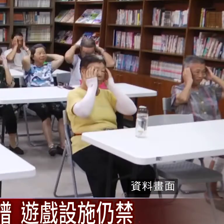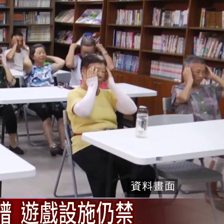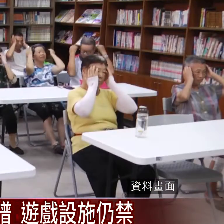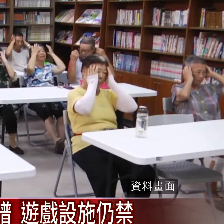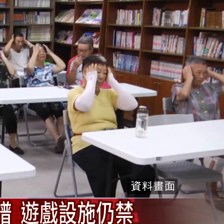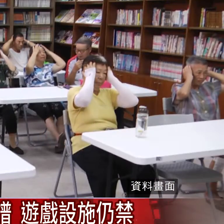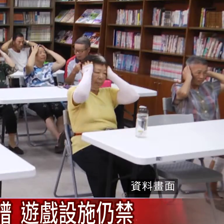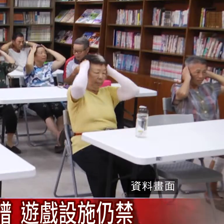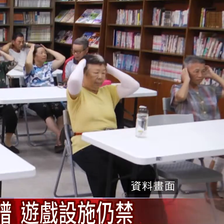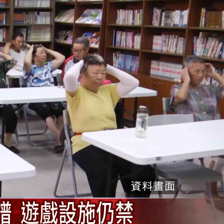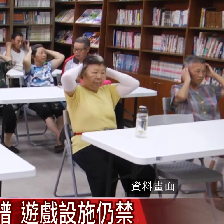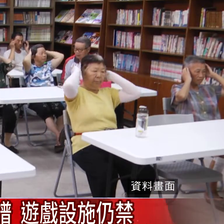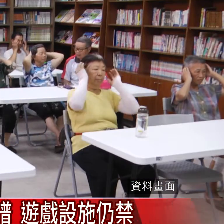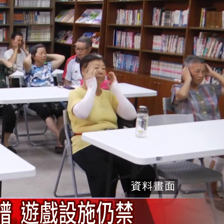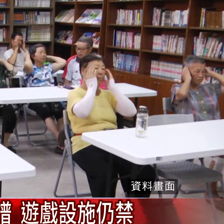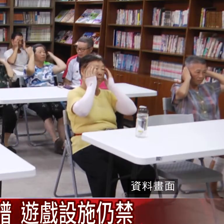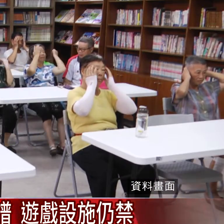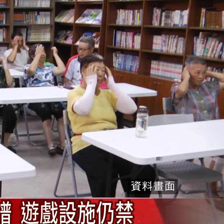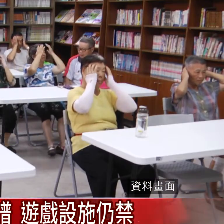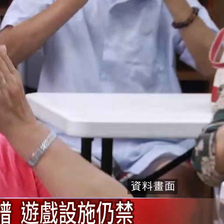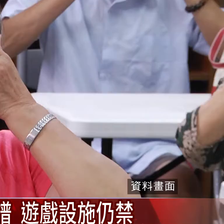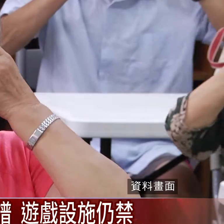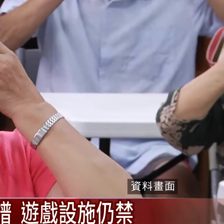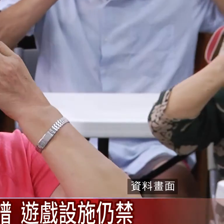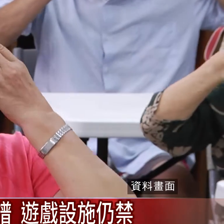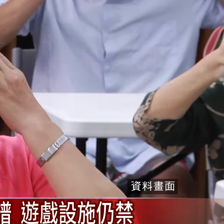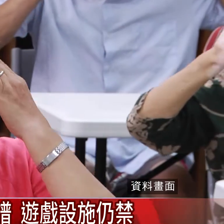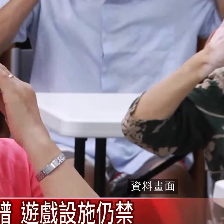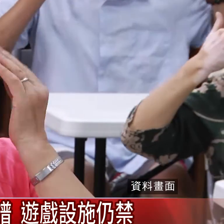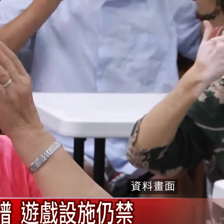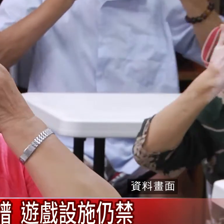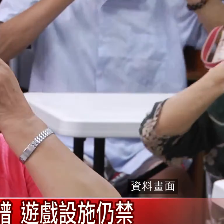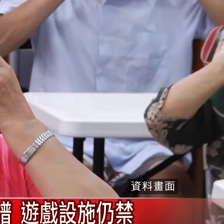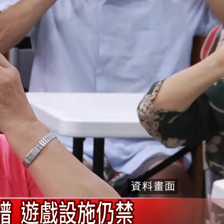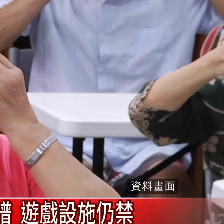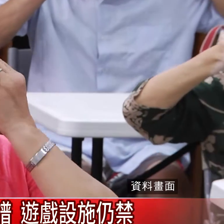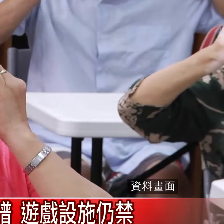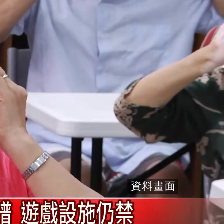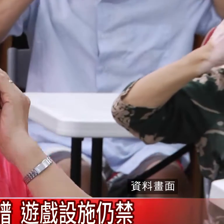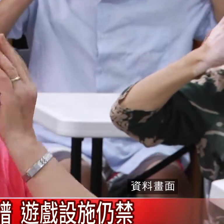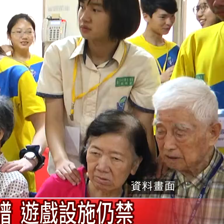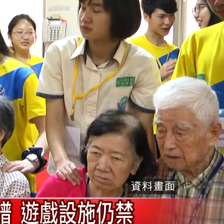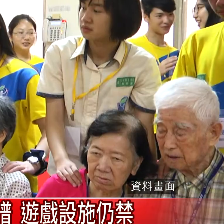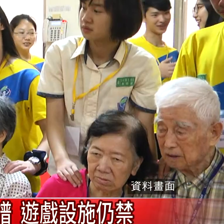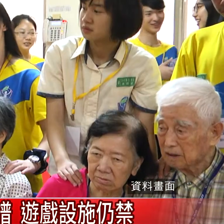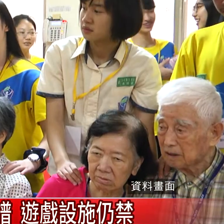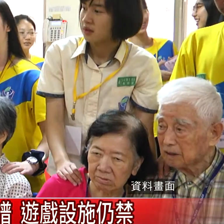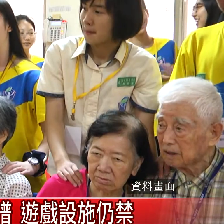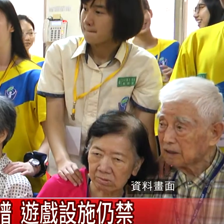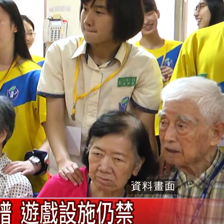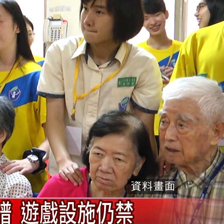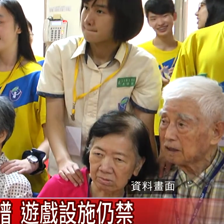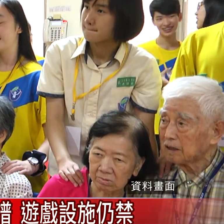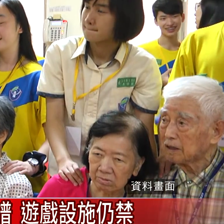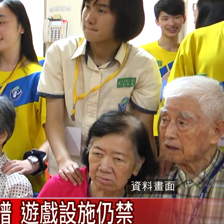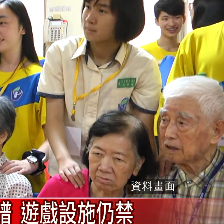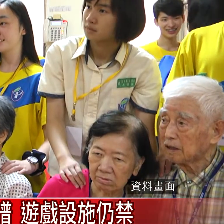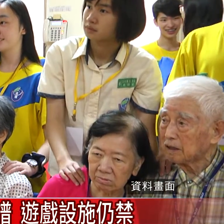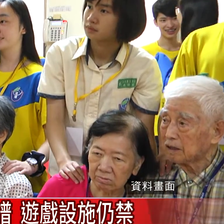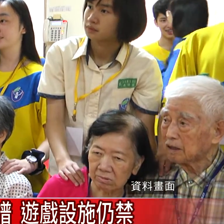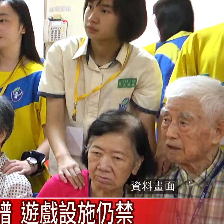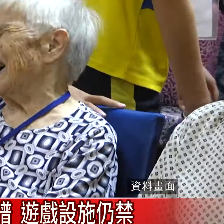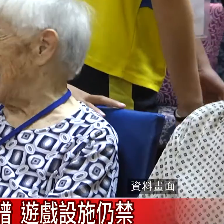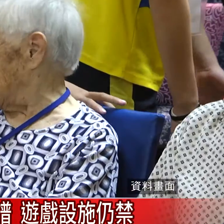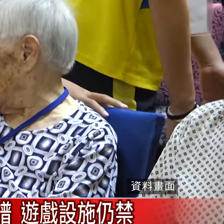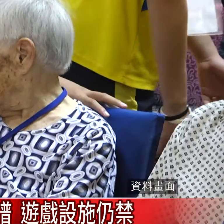家开放访客，条件需要接种完两剂疫苗或者访视前三天的自费筛检阴性证明，并持